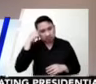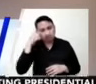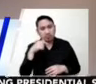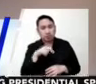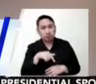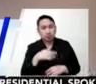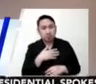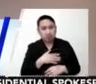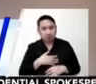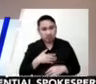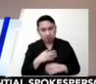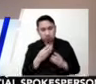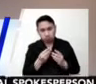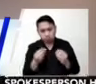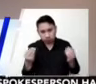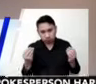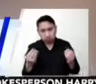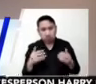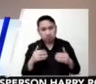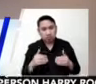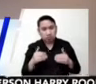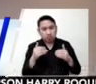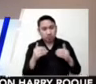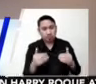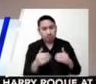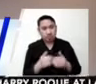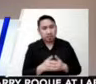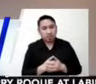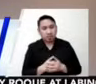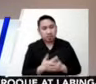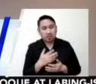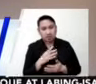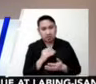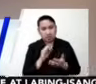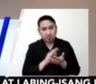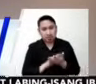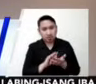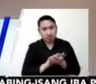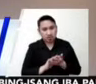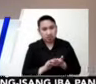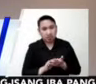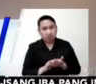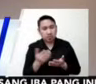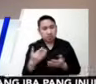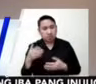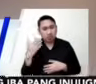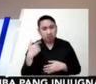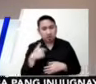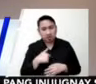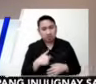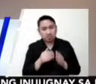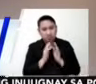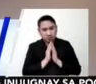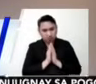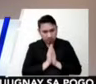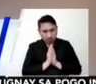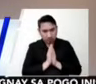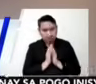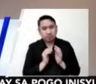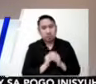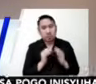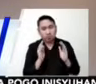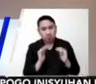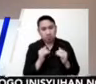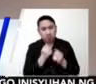kayo um mag-move on at napatawad ko na kayo long time Mag go po pinagpe-pray ko na ah maging safe kayo